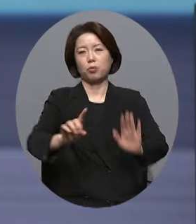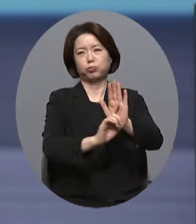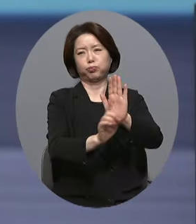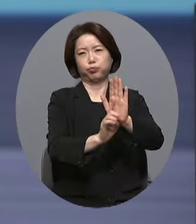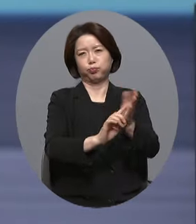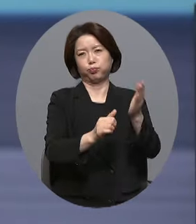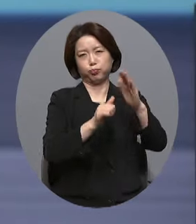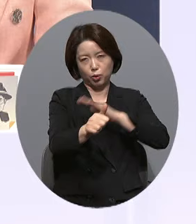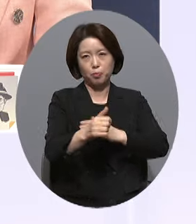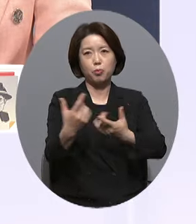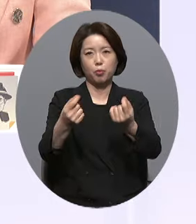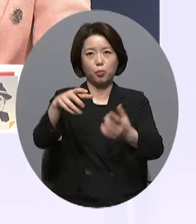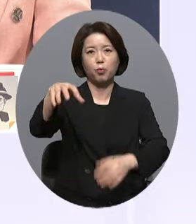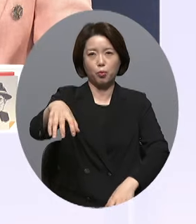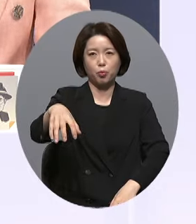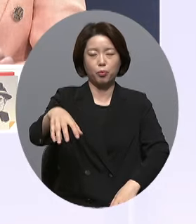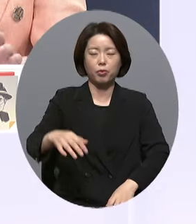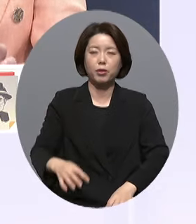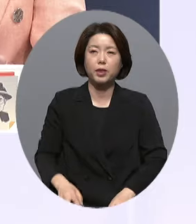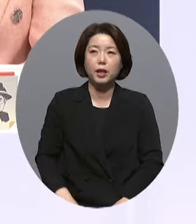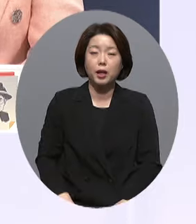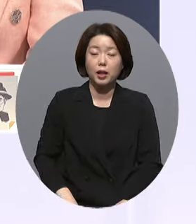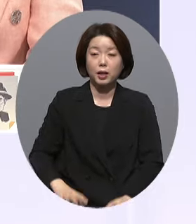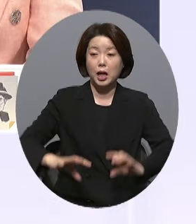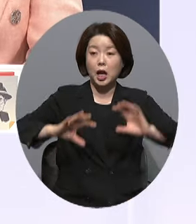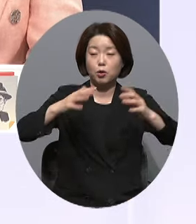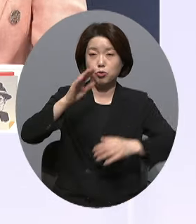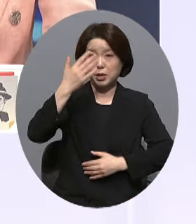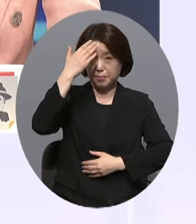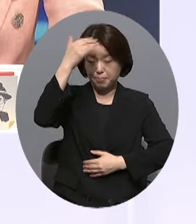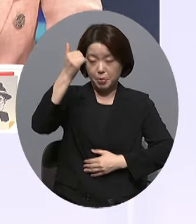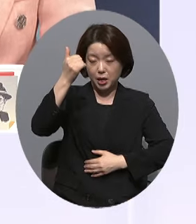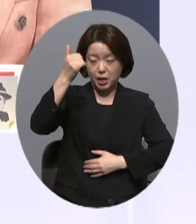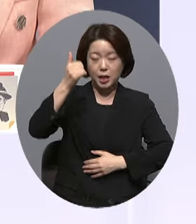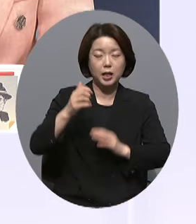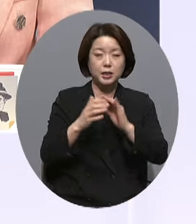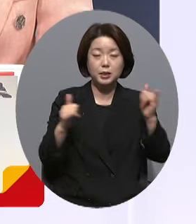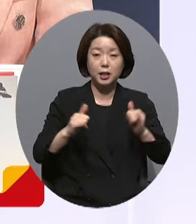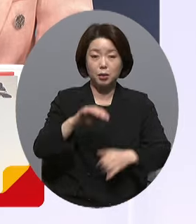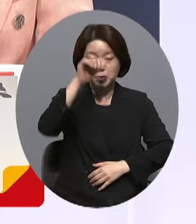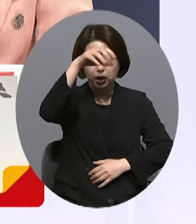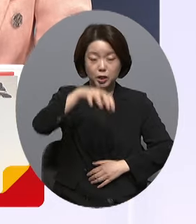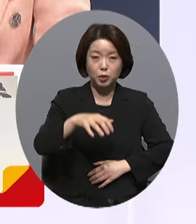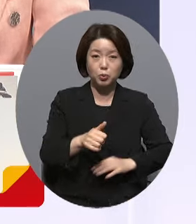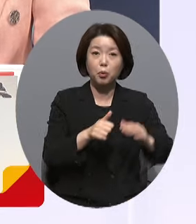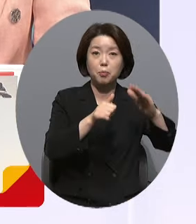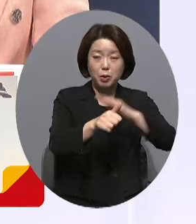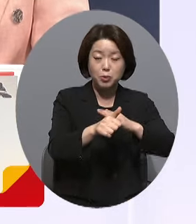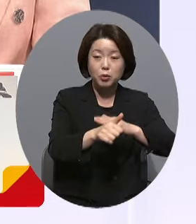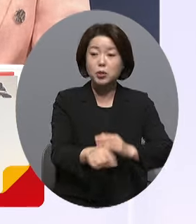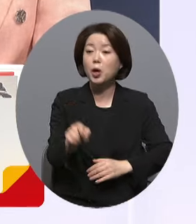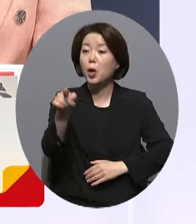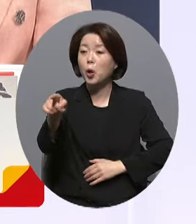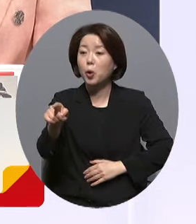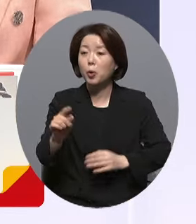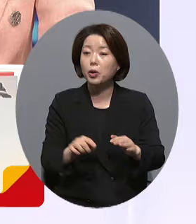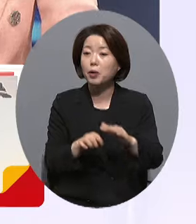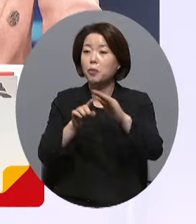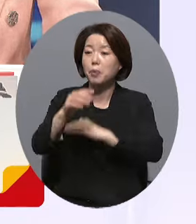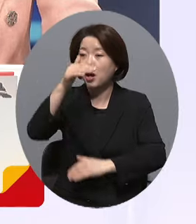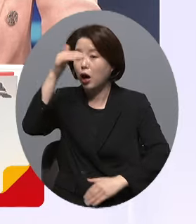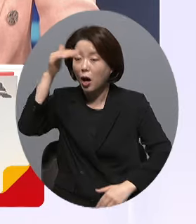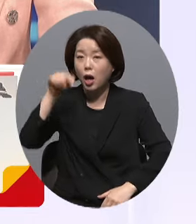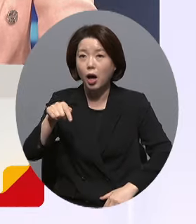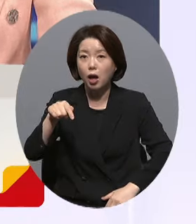상징적인 장소이잖아요. 그렇기 때문에 국가 정상급 인사가 인도에 방문했을 때 타지마할을 방문하는 것, 또 자연스러운 외교